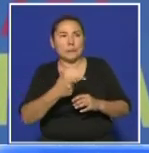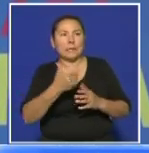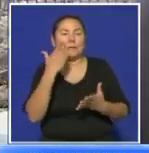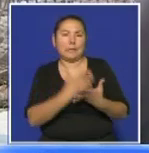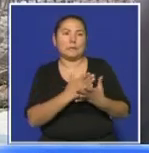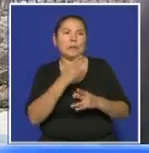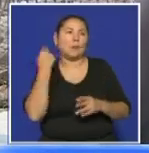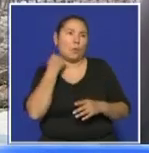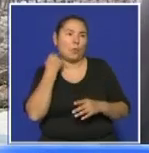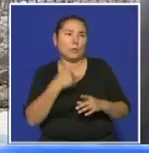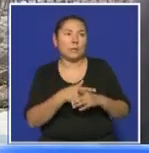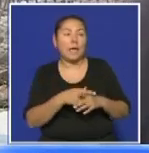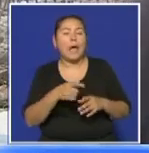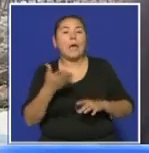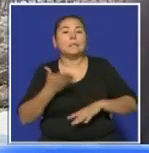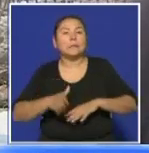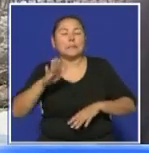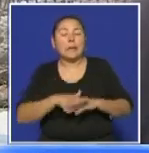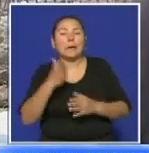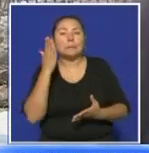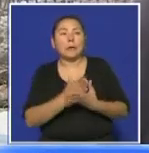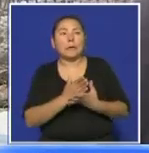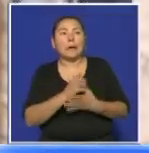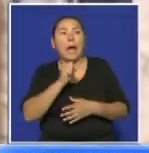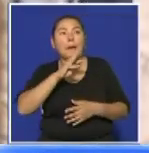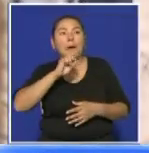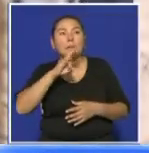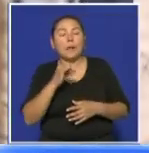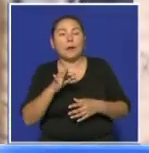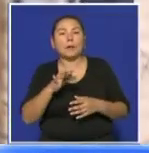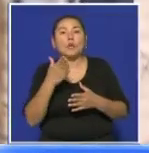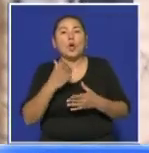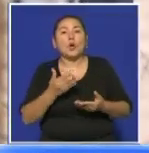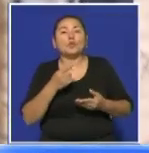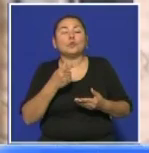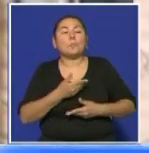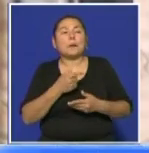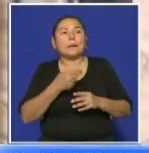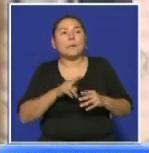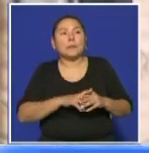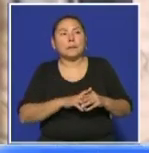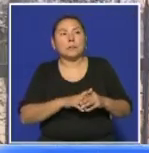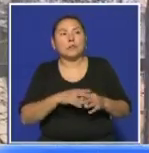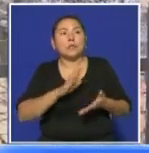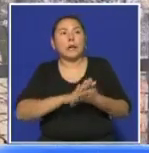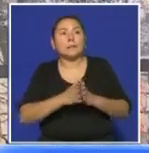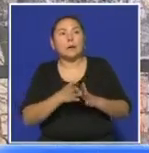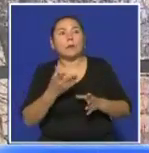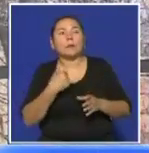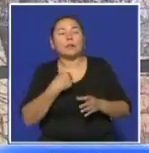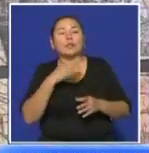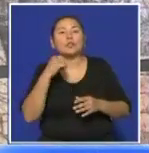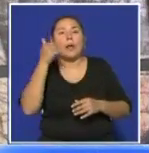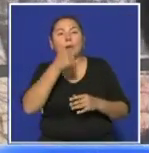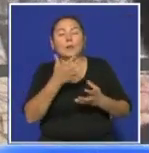екен. Қарыз алып қиындыққа тап болғандардың бірі Амантай. Тұрмыстық жағдайына байланысты банктегі несиесін уақытылы өтей алмаған ол